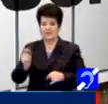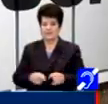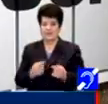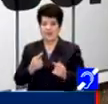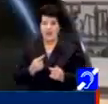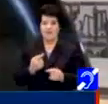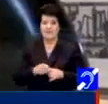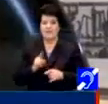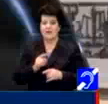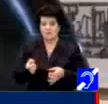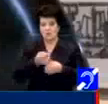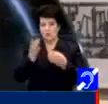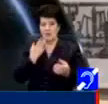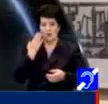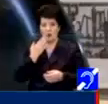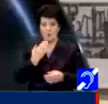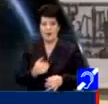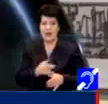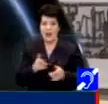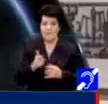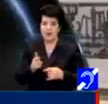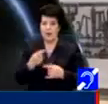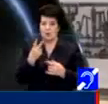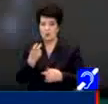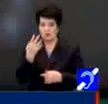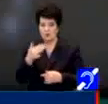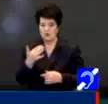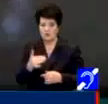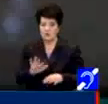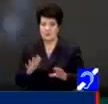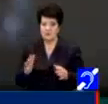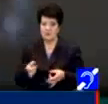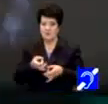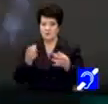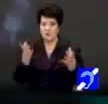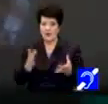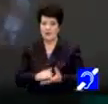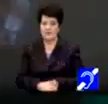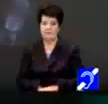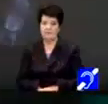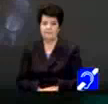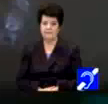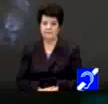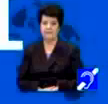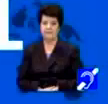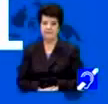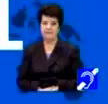Europalia. Institutul Cultural Român a pregătit cu această ocazie alte 250 de evenimente culturale.